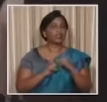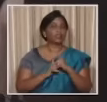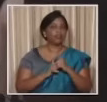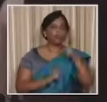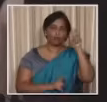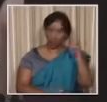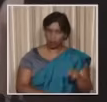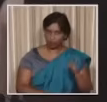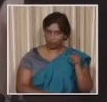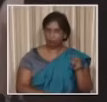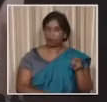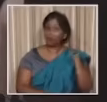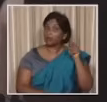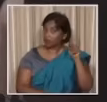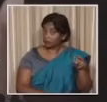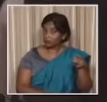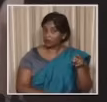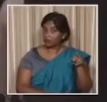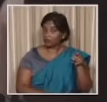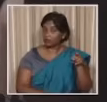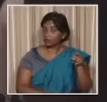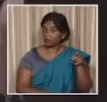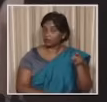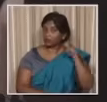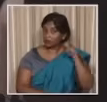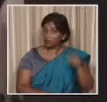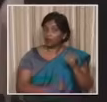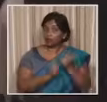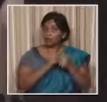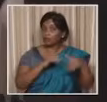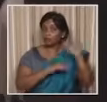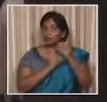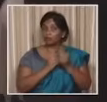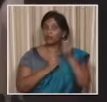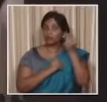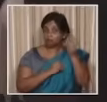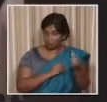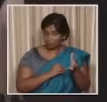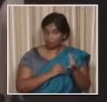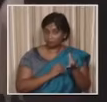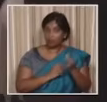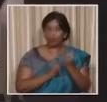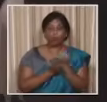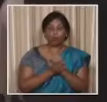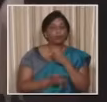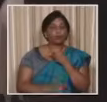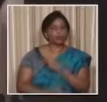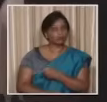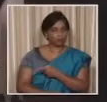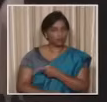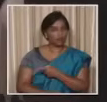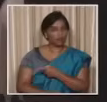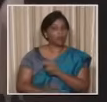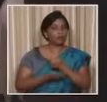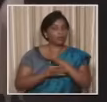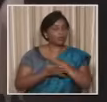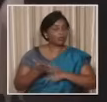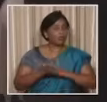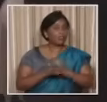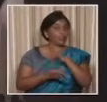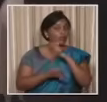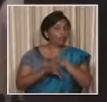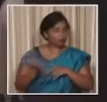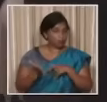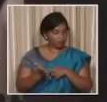කියන පුද්ගලයා. හොඳයි. එයාට ඒ ප්‍රොමෝෂන් එක ලබා දෙන්නට පොදු ජන එක්සත් පෙරමුණෙන් ලියපු